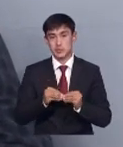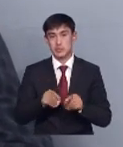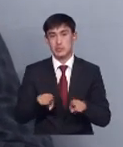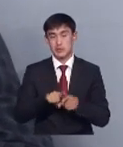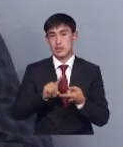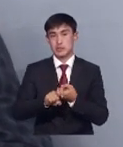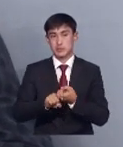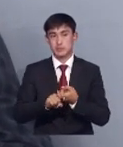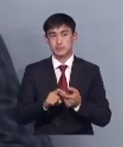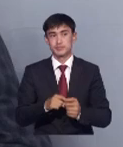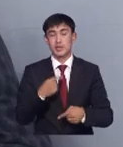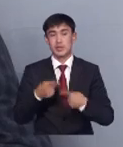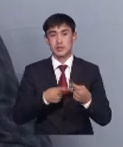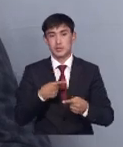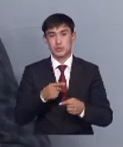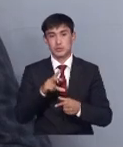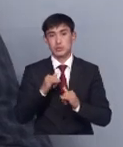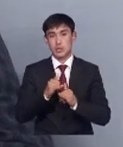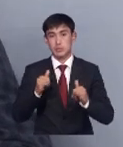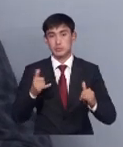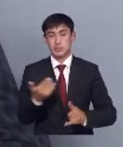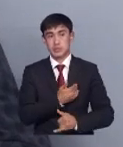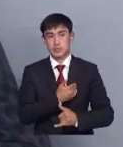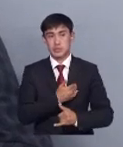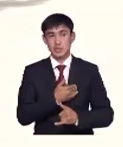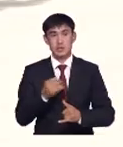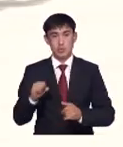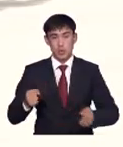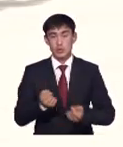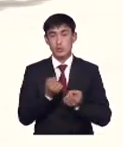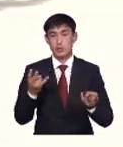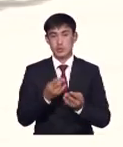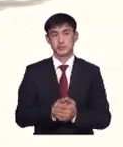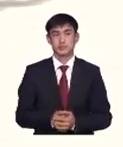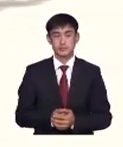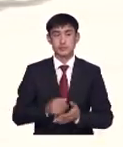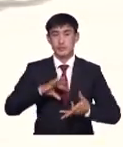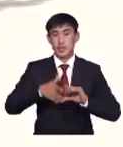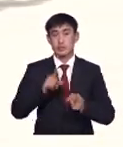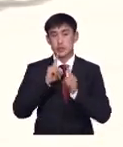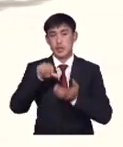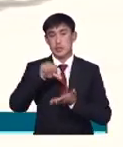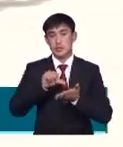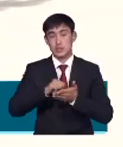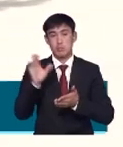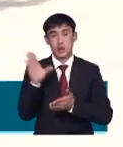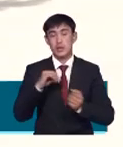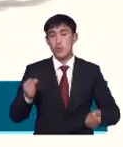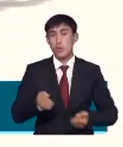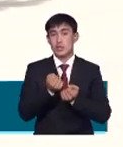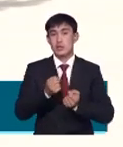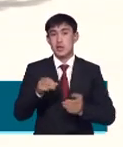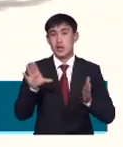Болашақта өстіп, ары қарай түсіріп, дамимыз десек, бір ауыздан қолдайды. Жалпы жиынға қатысқандар бұл бастаманы қолдады.